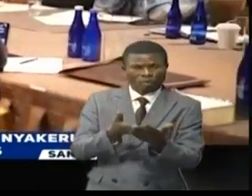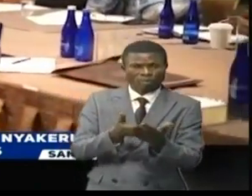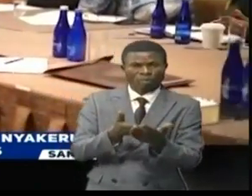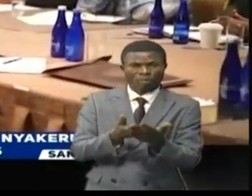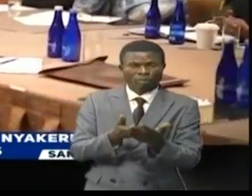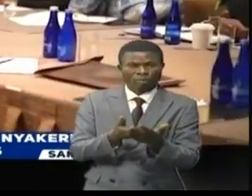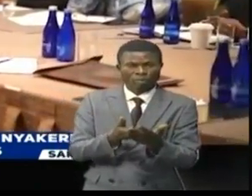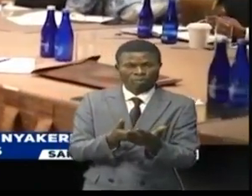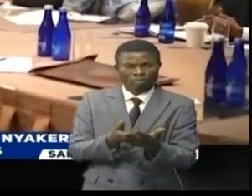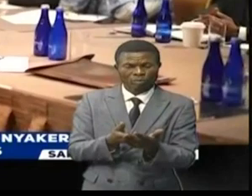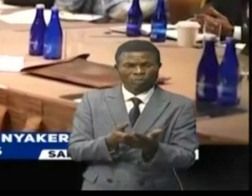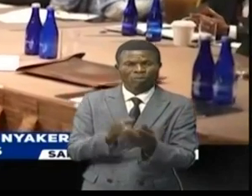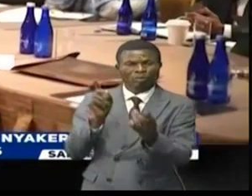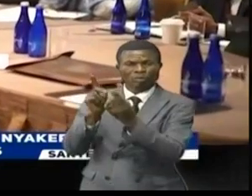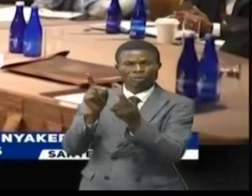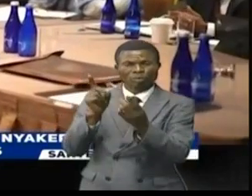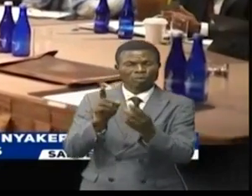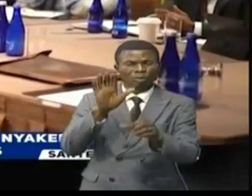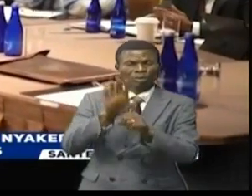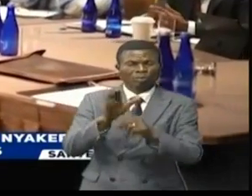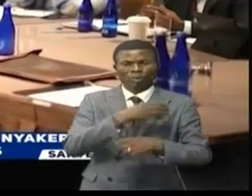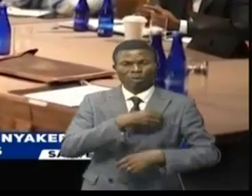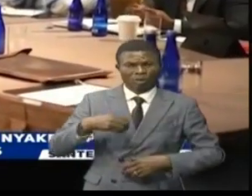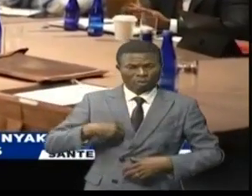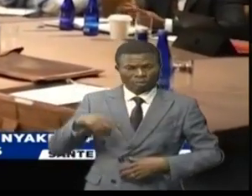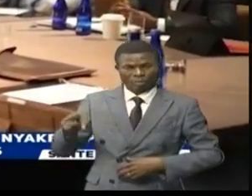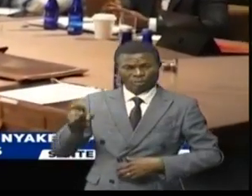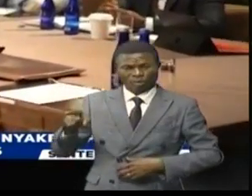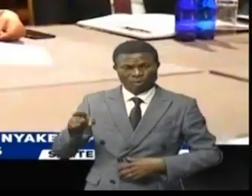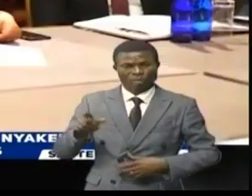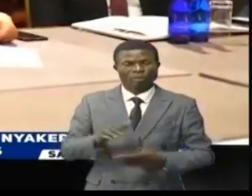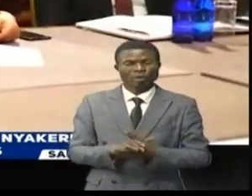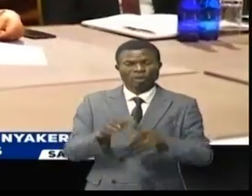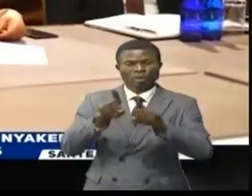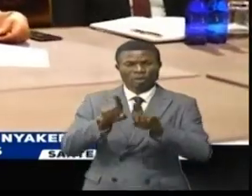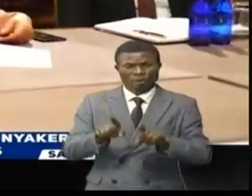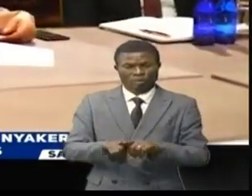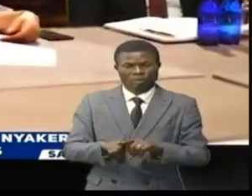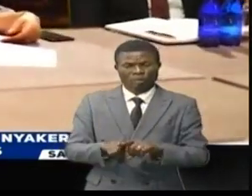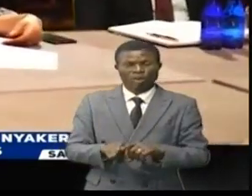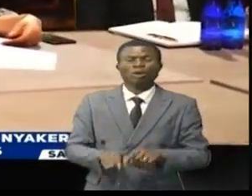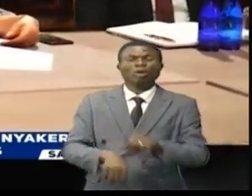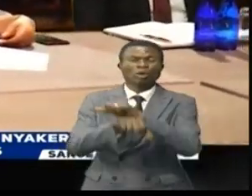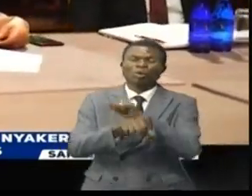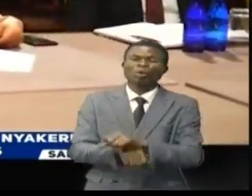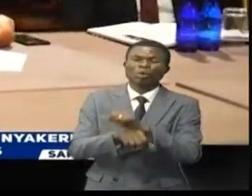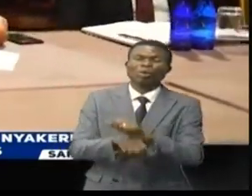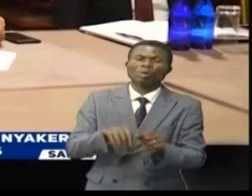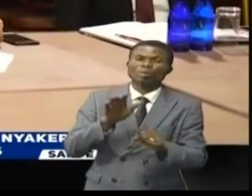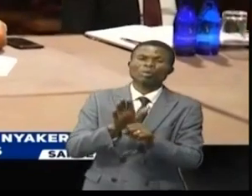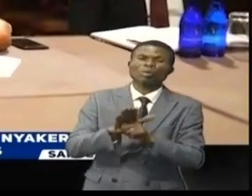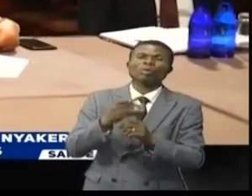qui va embaucher plusieurs femmes dans les régions tant rurales que urbaines, qui souvent